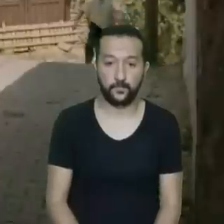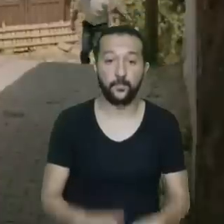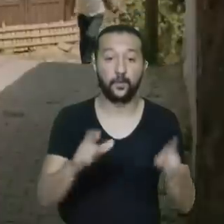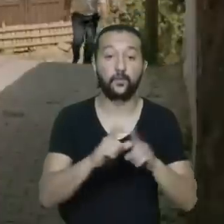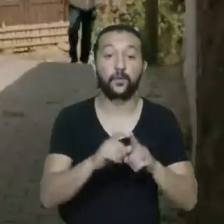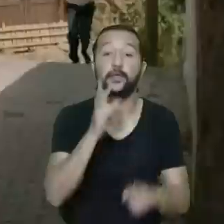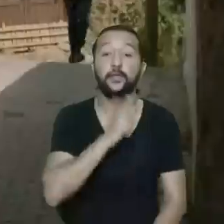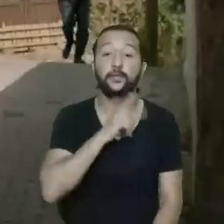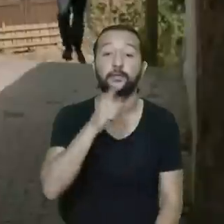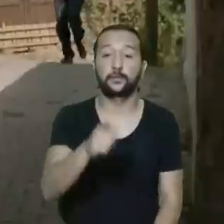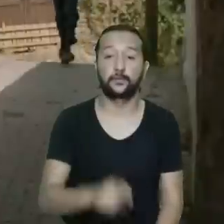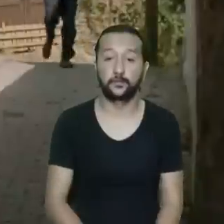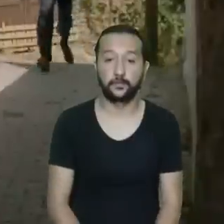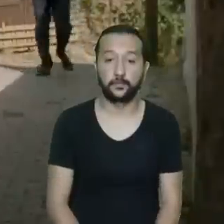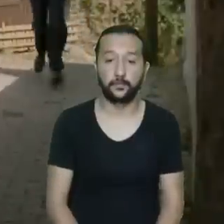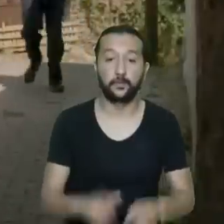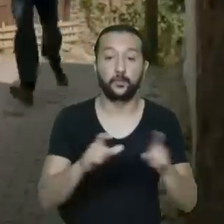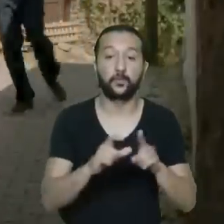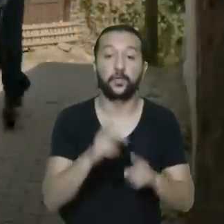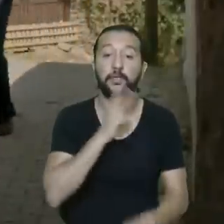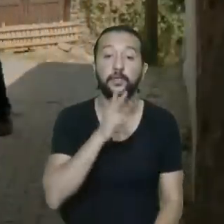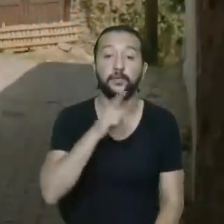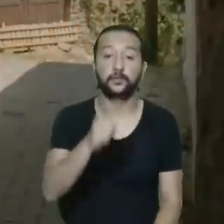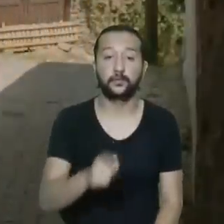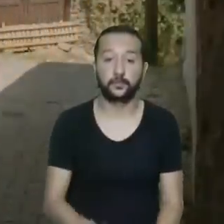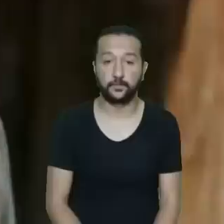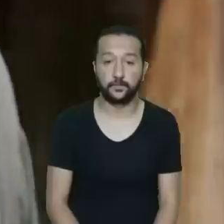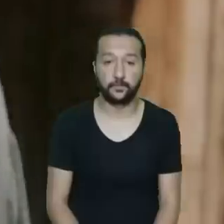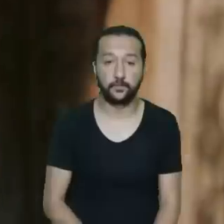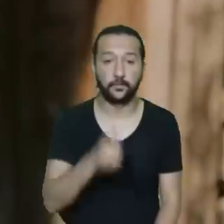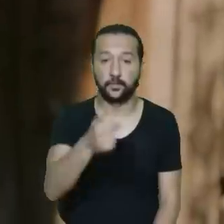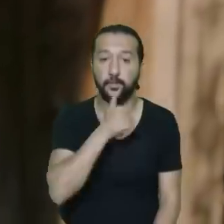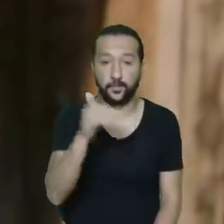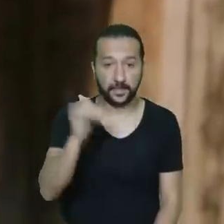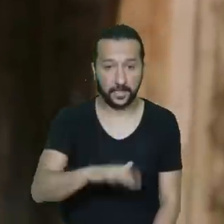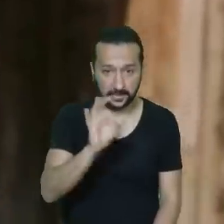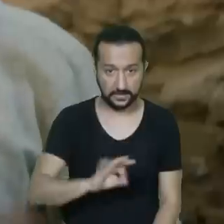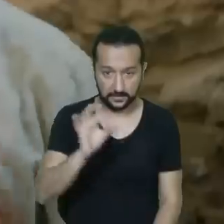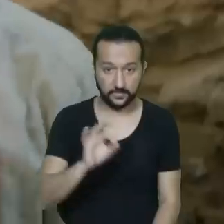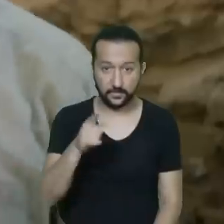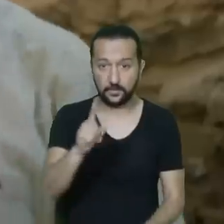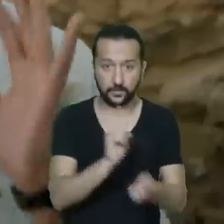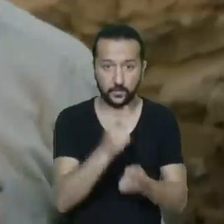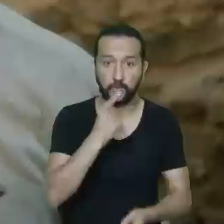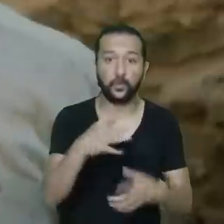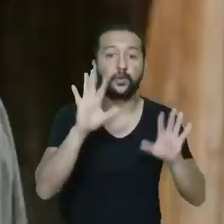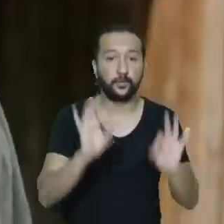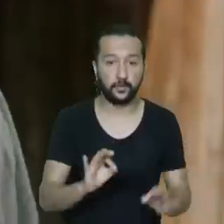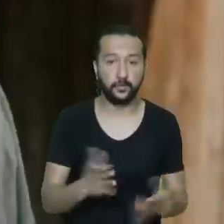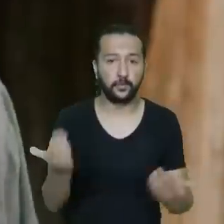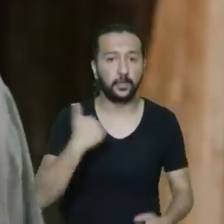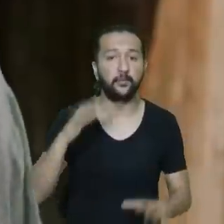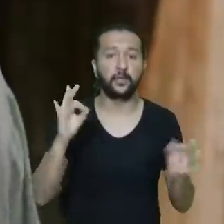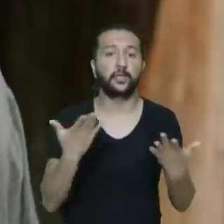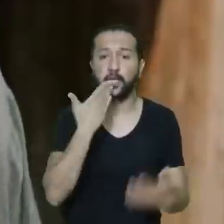buraya. Dürden teyze! Dürden teyze! Babam buraya gelmedi değil mi? Sana bir şeyler söylemedi değil mi?